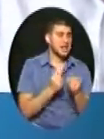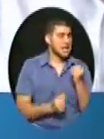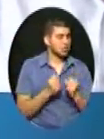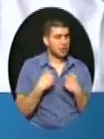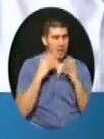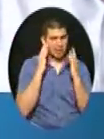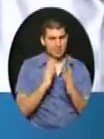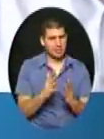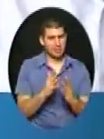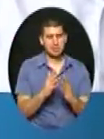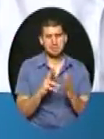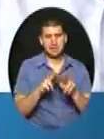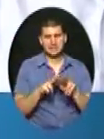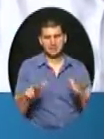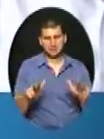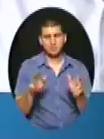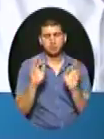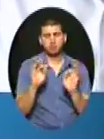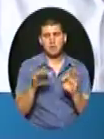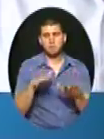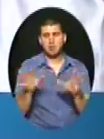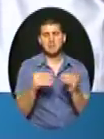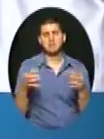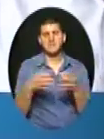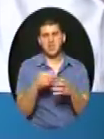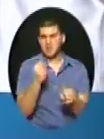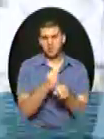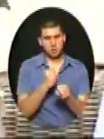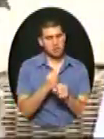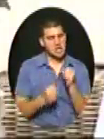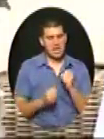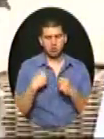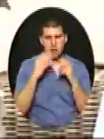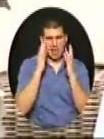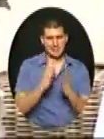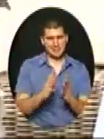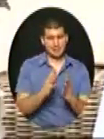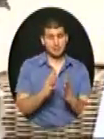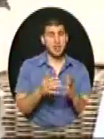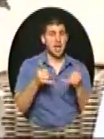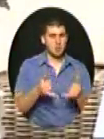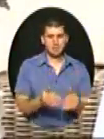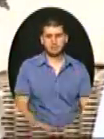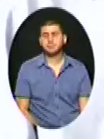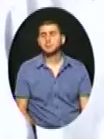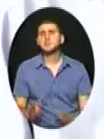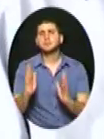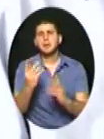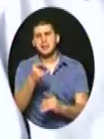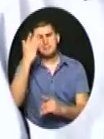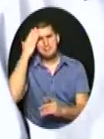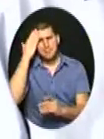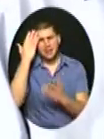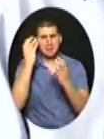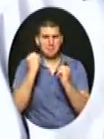לי לראות תסריט של ממשלה עם מפלגת העבודה קשה לי לראות תסריט כזה היום הזה טוב בתור מי שמכיר דבר